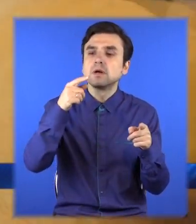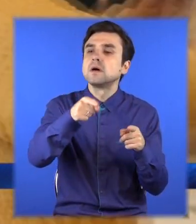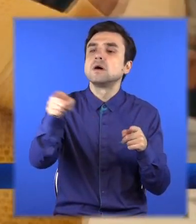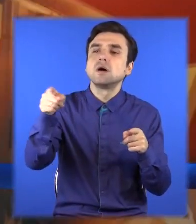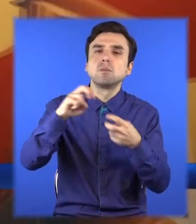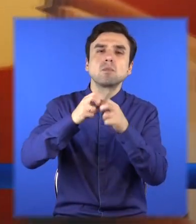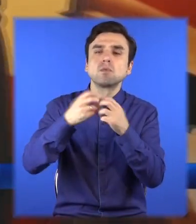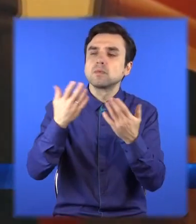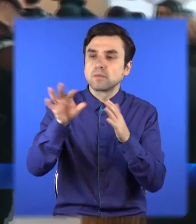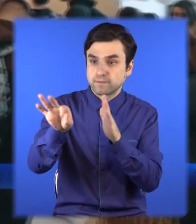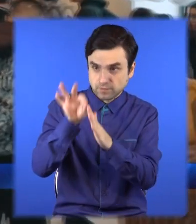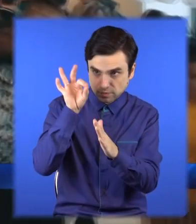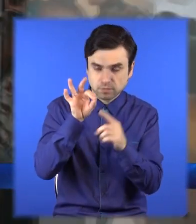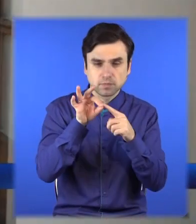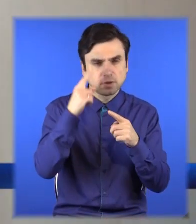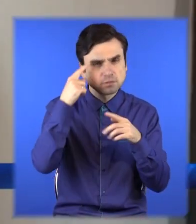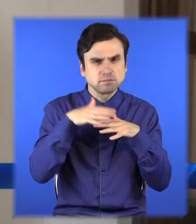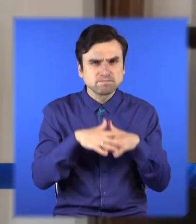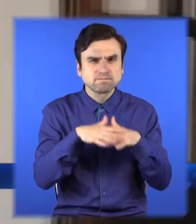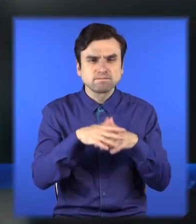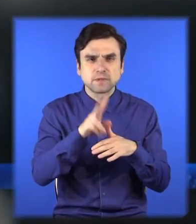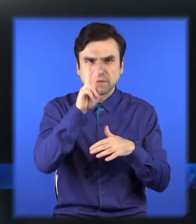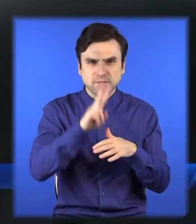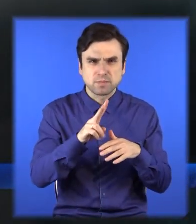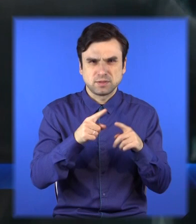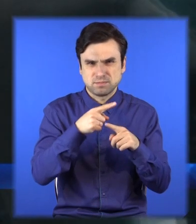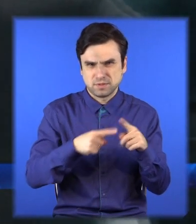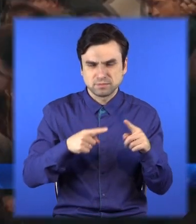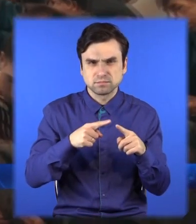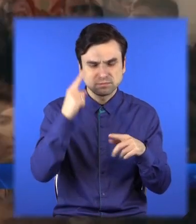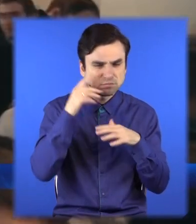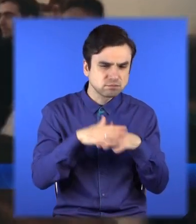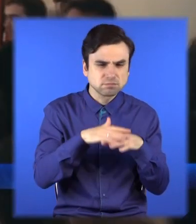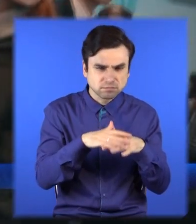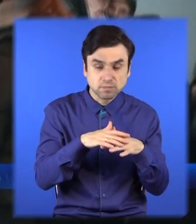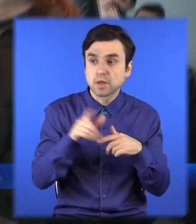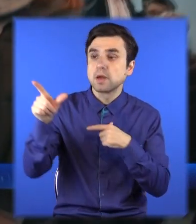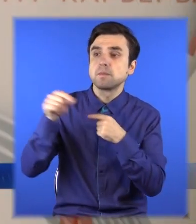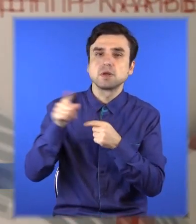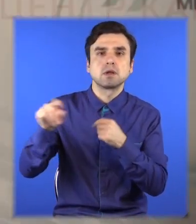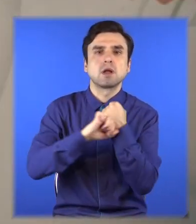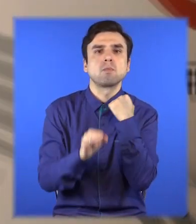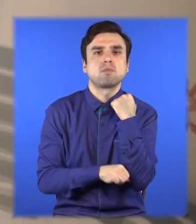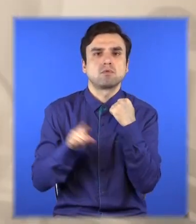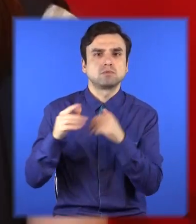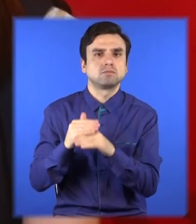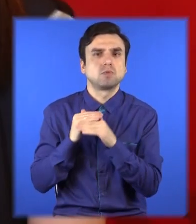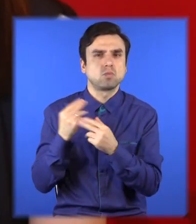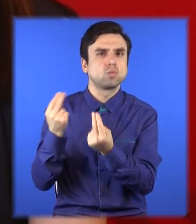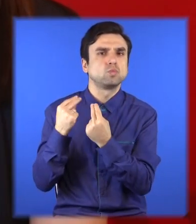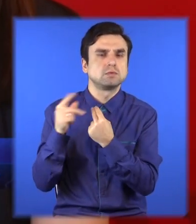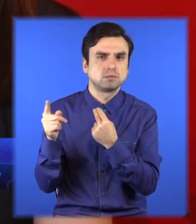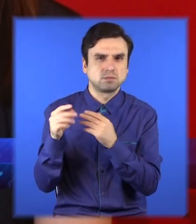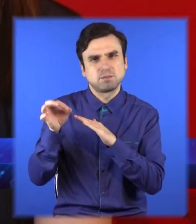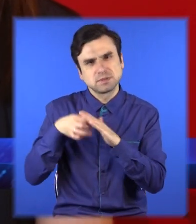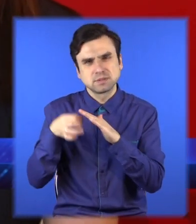На розробку рішення надається 2,5 місяці. Керувати процесом вже готові 90 менторів від гірничо-збагачувальних комбінатів. На